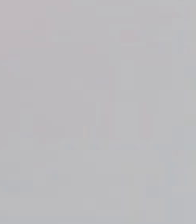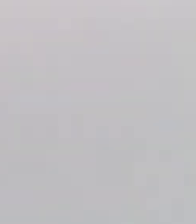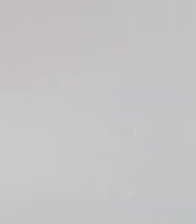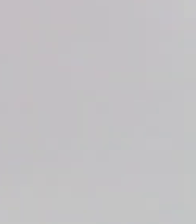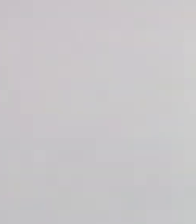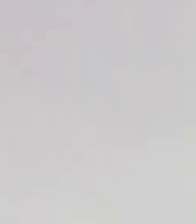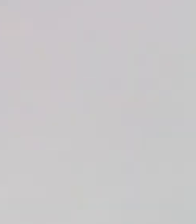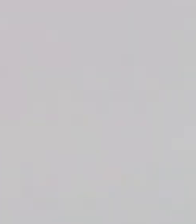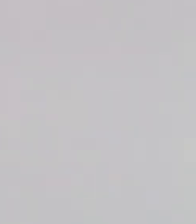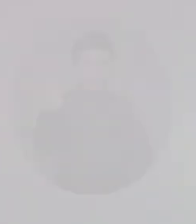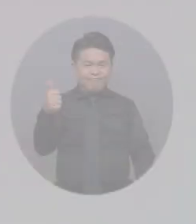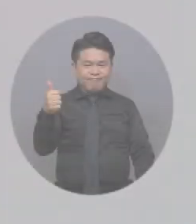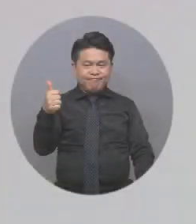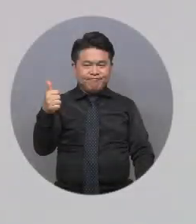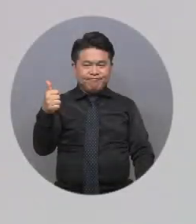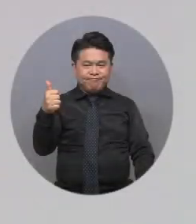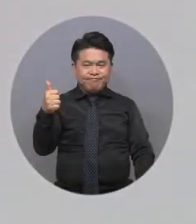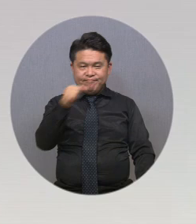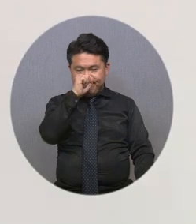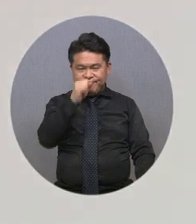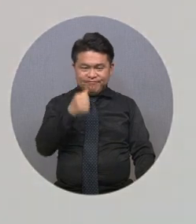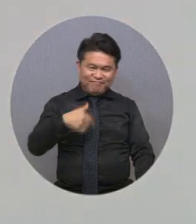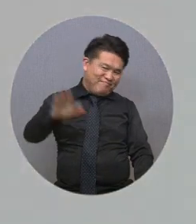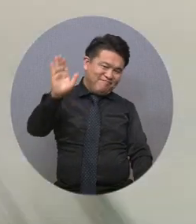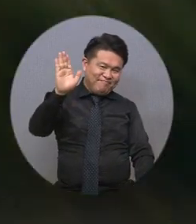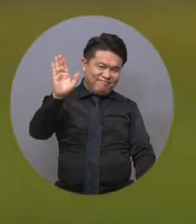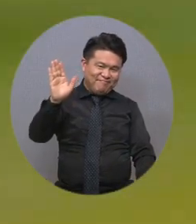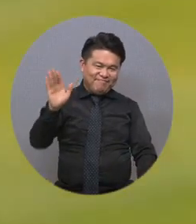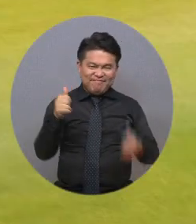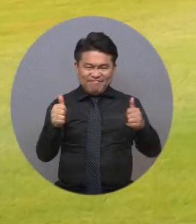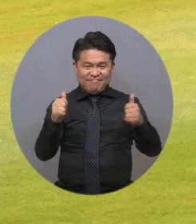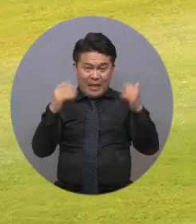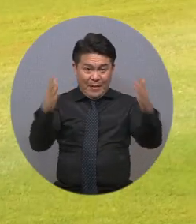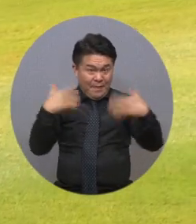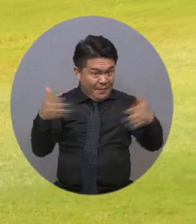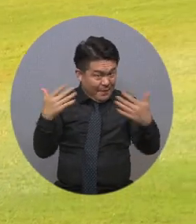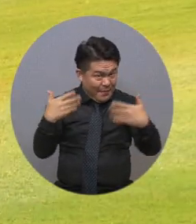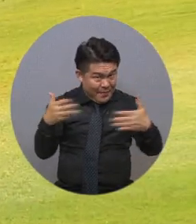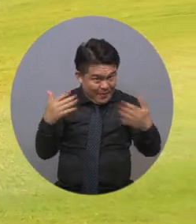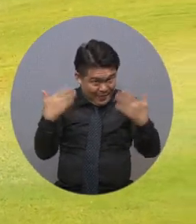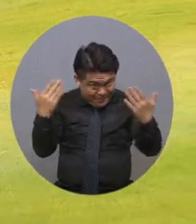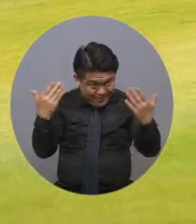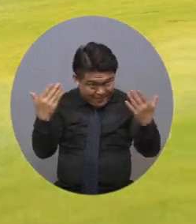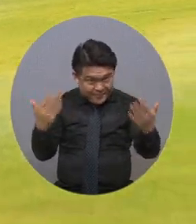아 좋아 뻘 갑니다요 나는 아 좋아 바람 불어 바람 불어